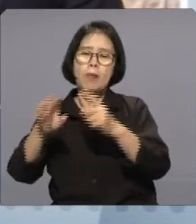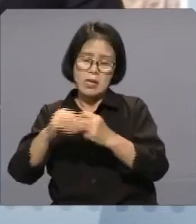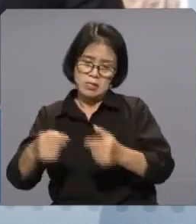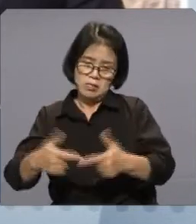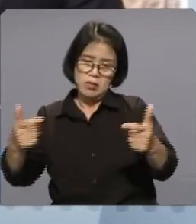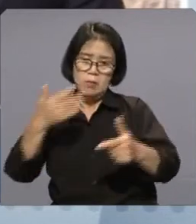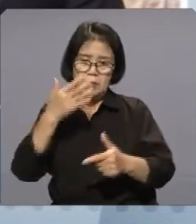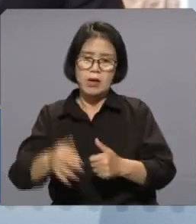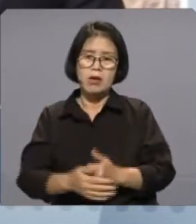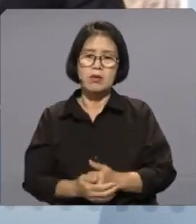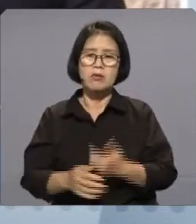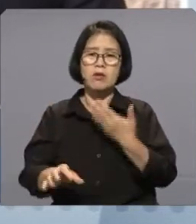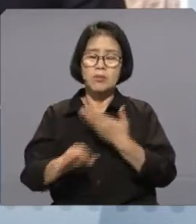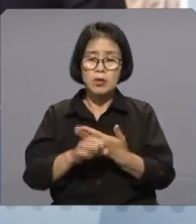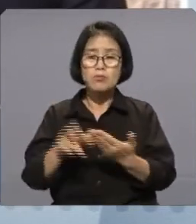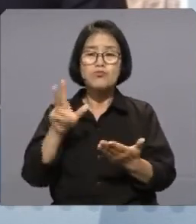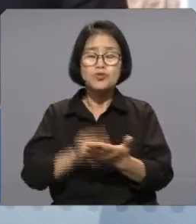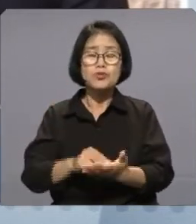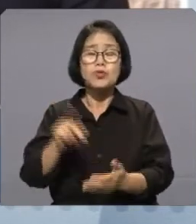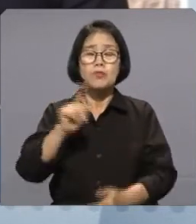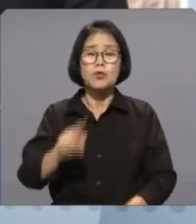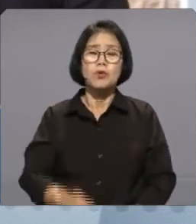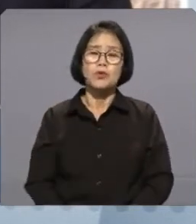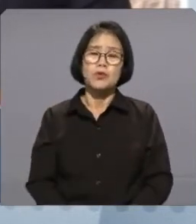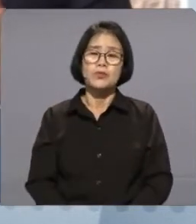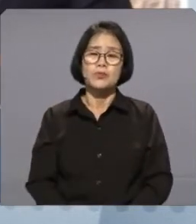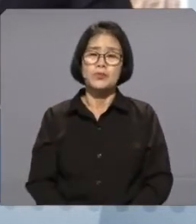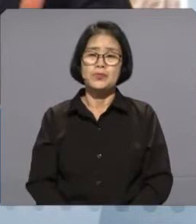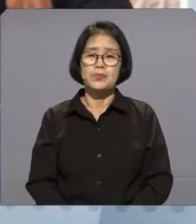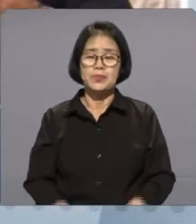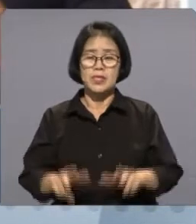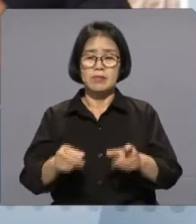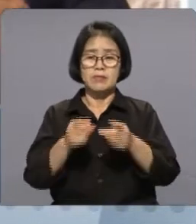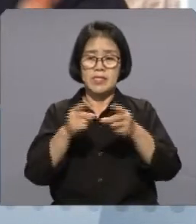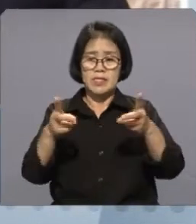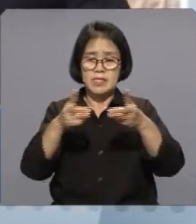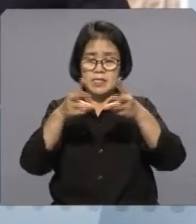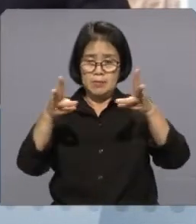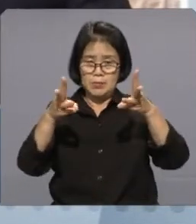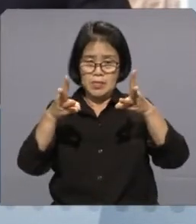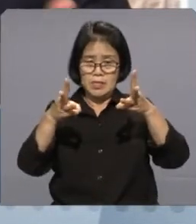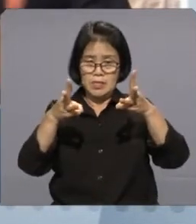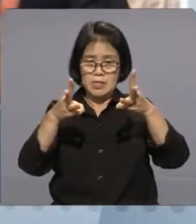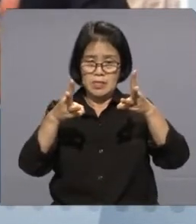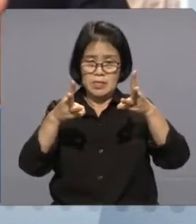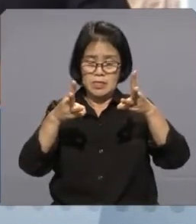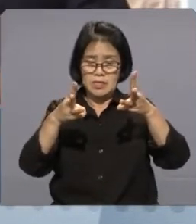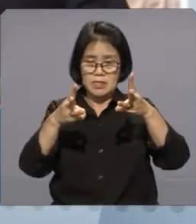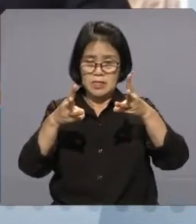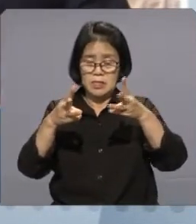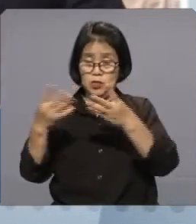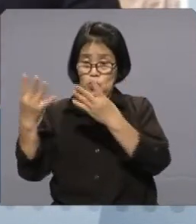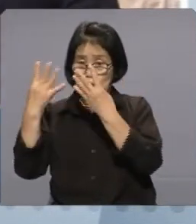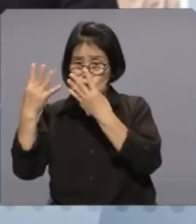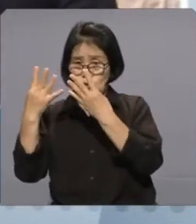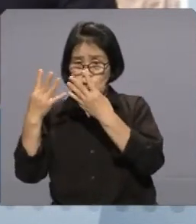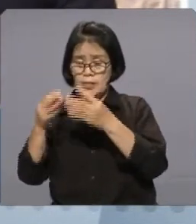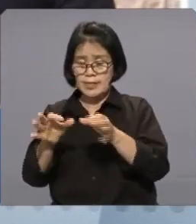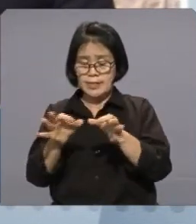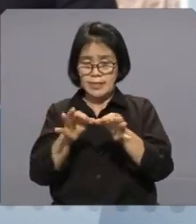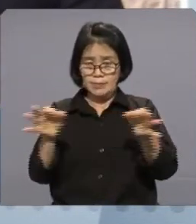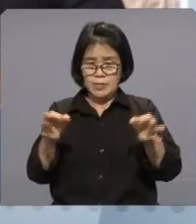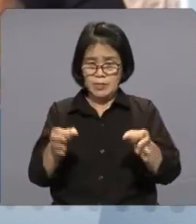있고 그렇게 되면 무슨 문제가 생기냐면 이제 지금 2층에서 3층으로 되어 있는 교정시설을 10층